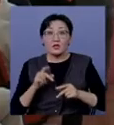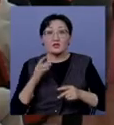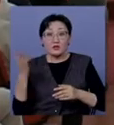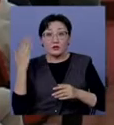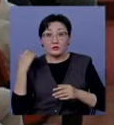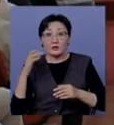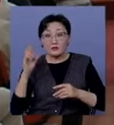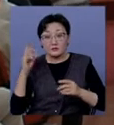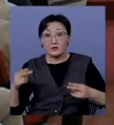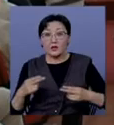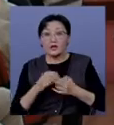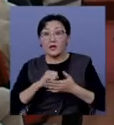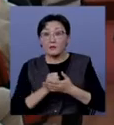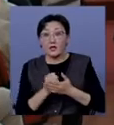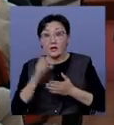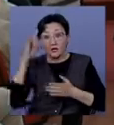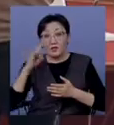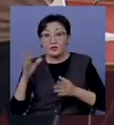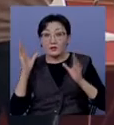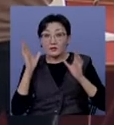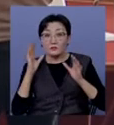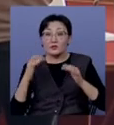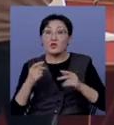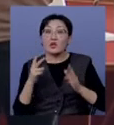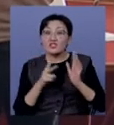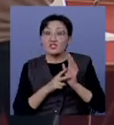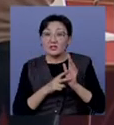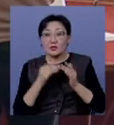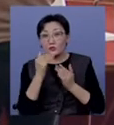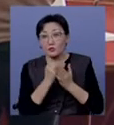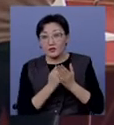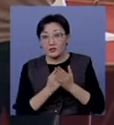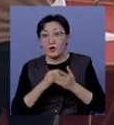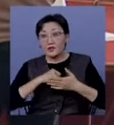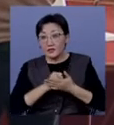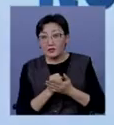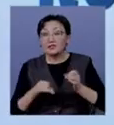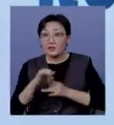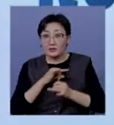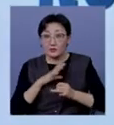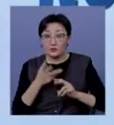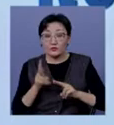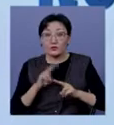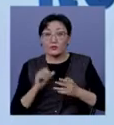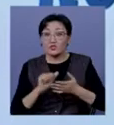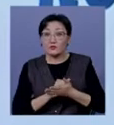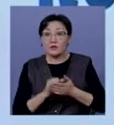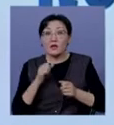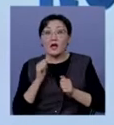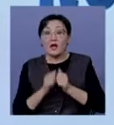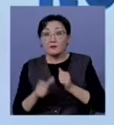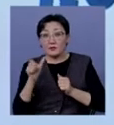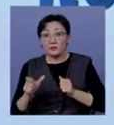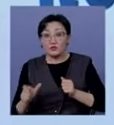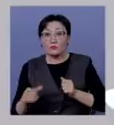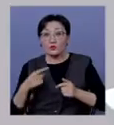ғана елорда төрінде қабылданған Қазақстан мұсылмандарының жеті рухани қазық тұғырнамасы талқыланды. Бұл құжатта әрбір мұсылман